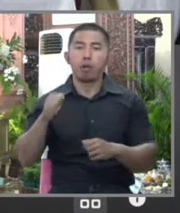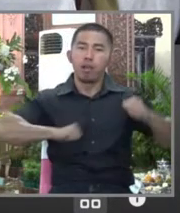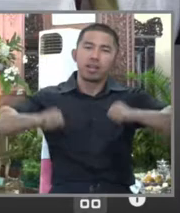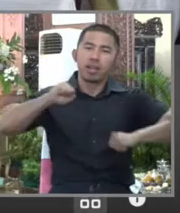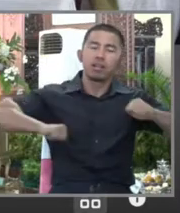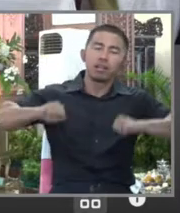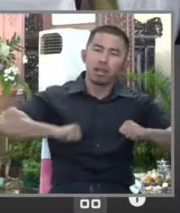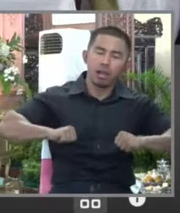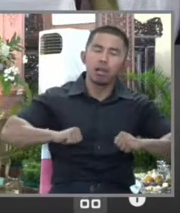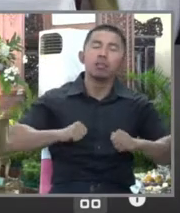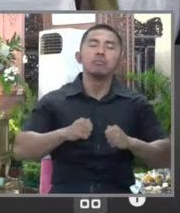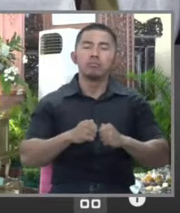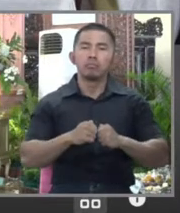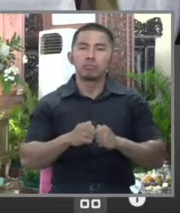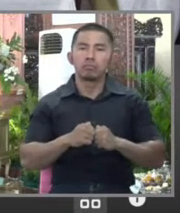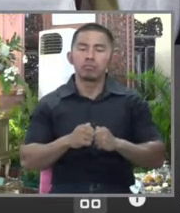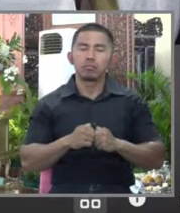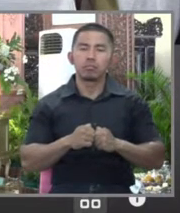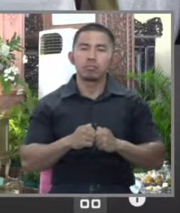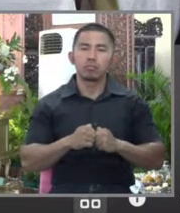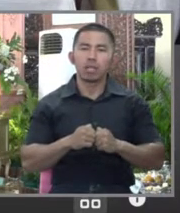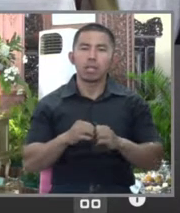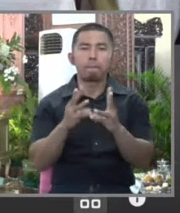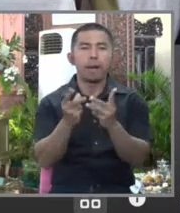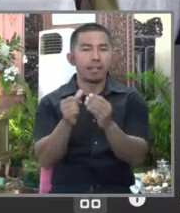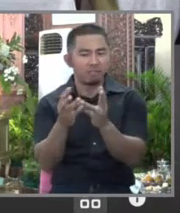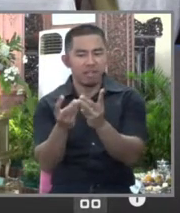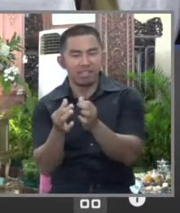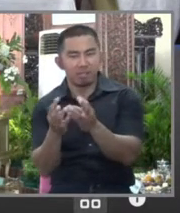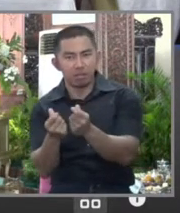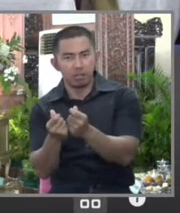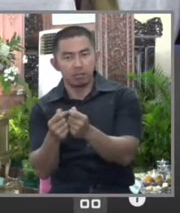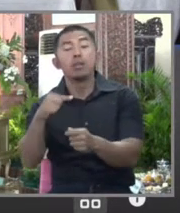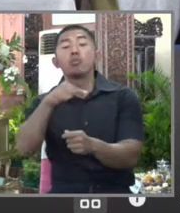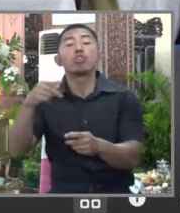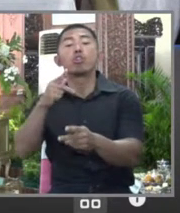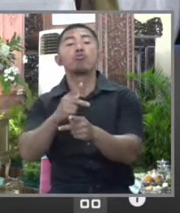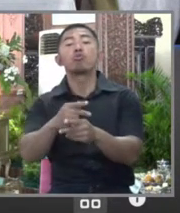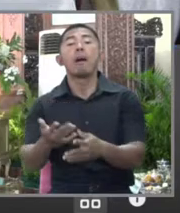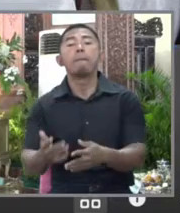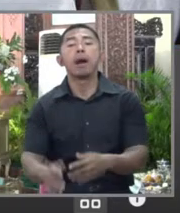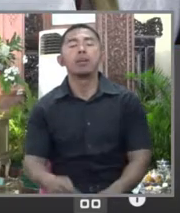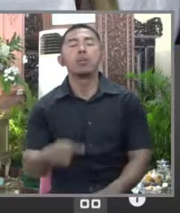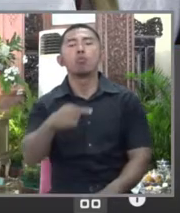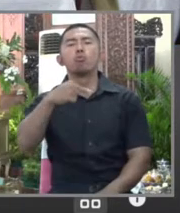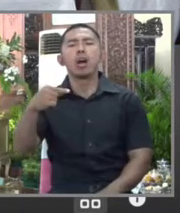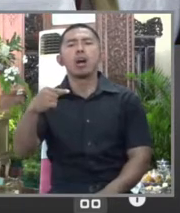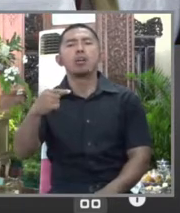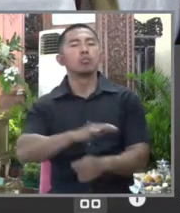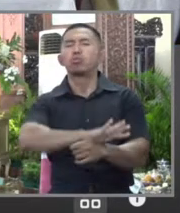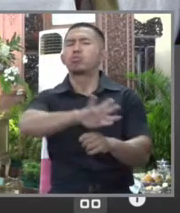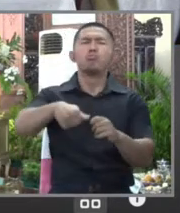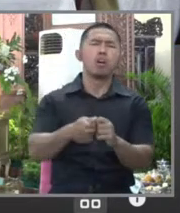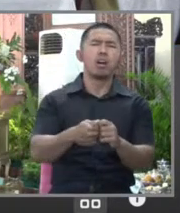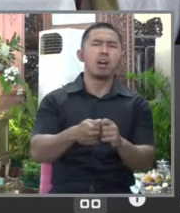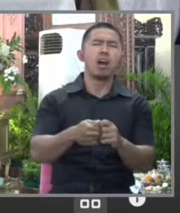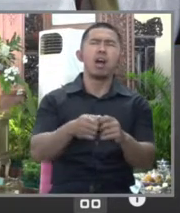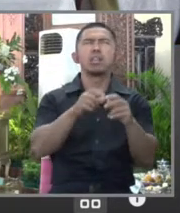sama guru mapel matematika. Oke, yang kurang apa? Yang kurang semuanya ada